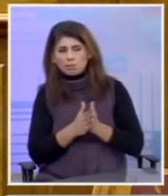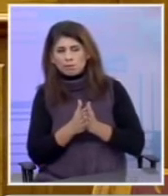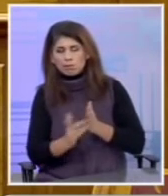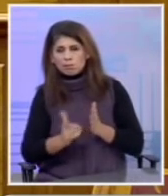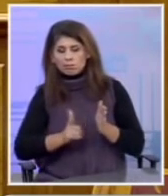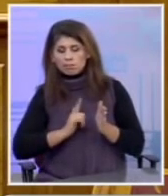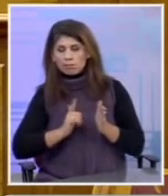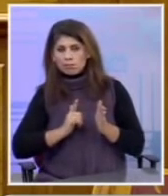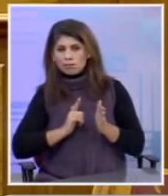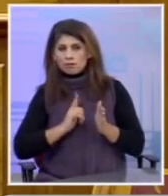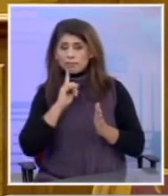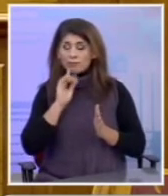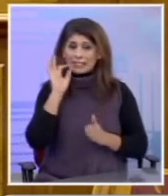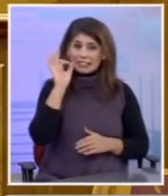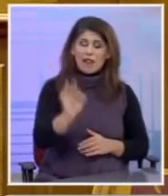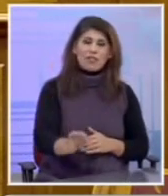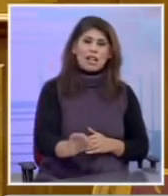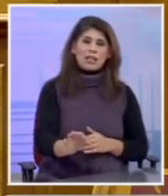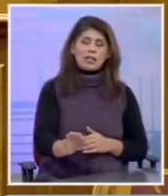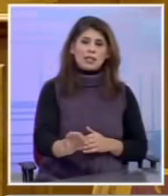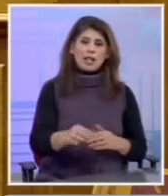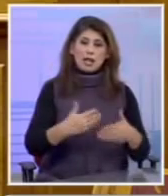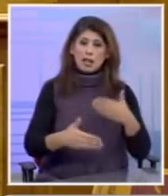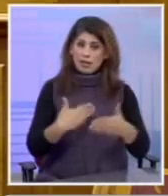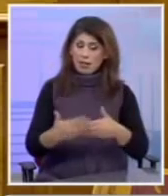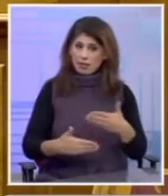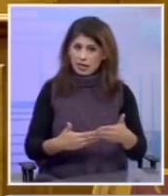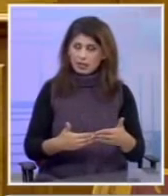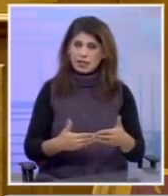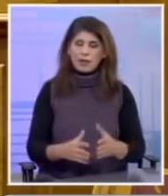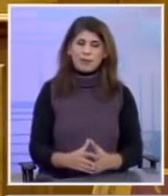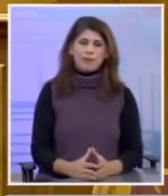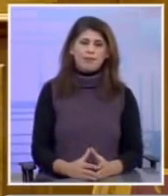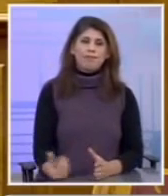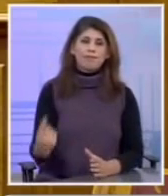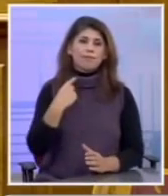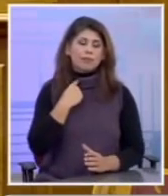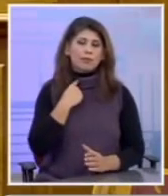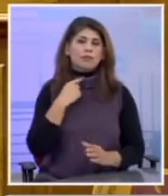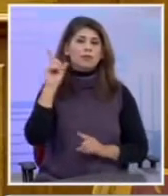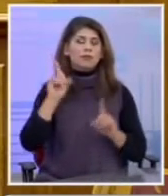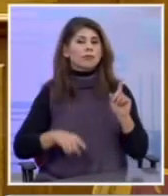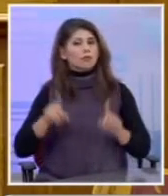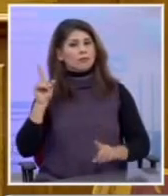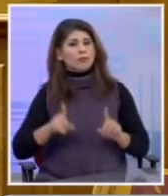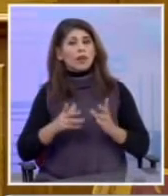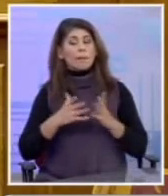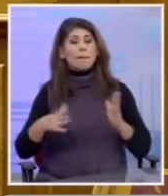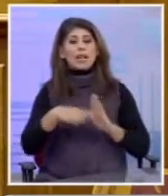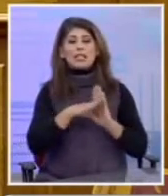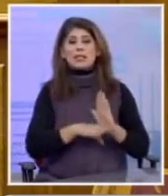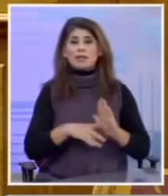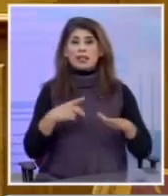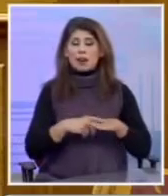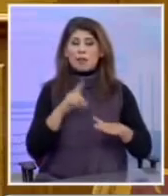καρτερούσαν να οδηγηθεί η διαδικασία σε αποτυχία και κάποιες μεγάλες συστημικές τράπεζες